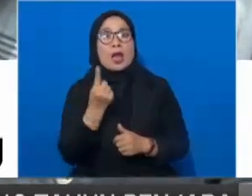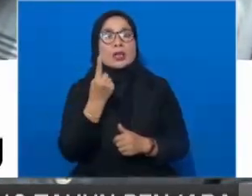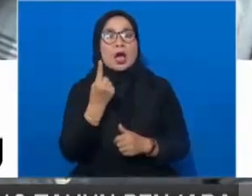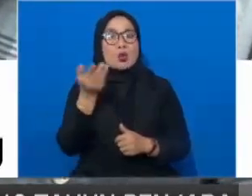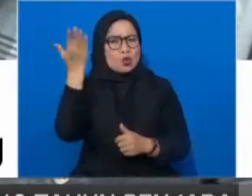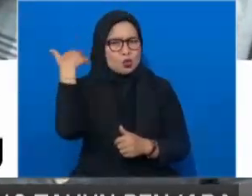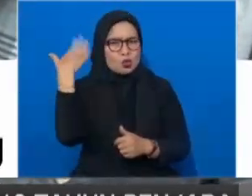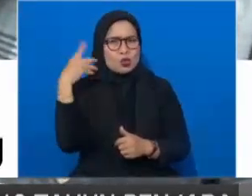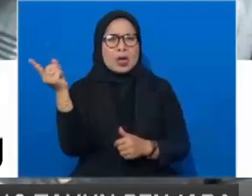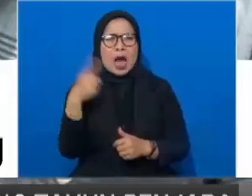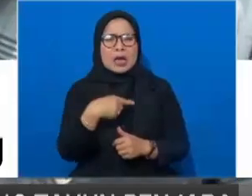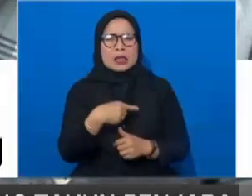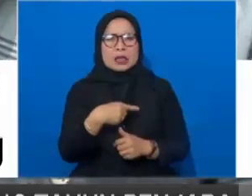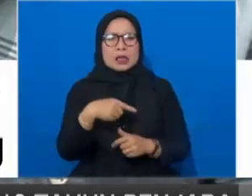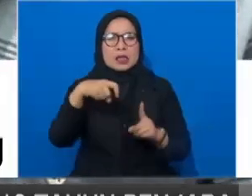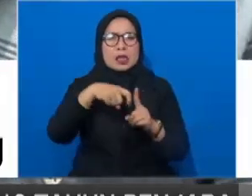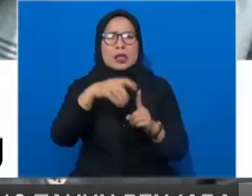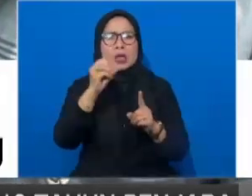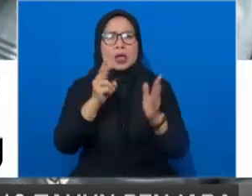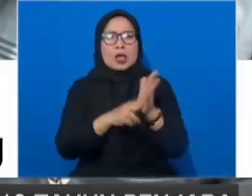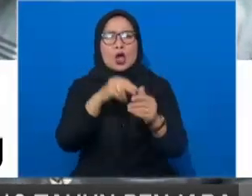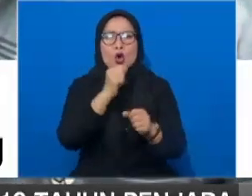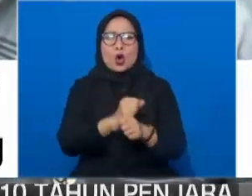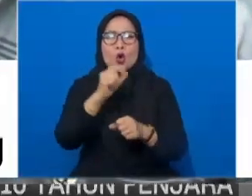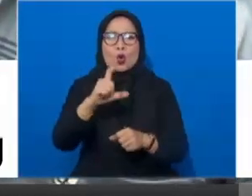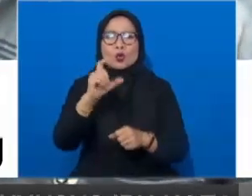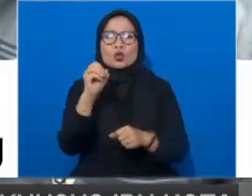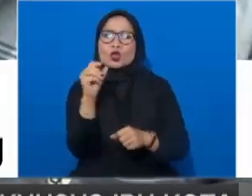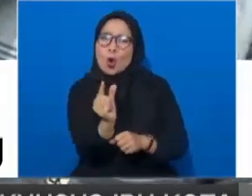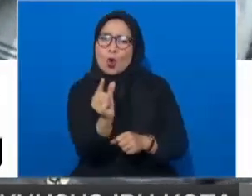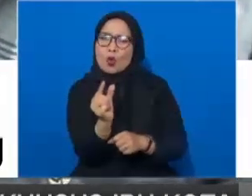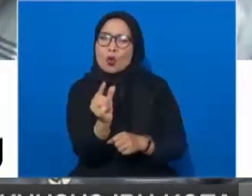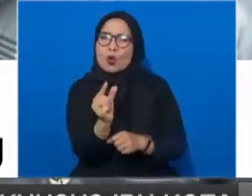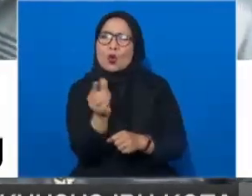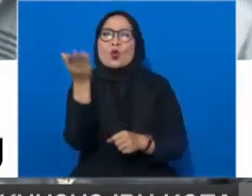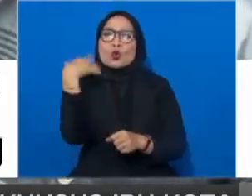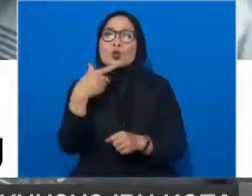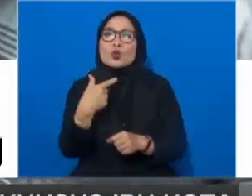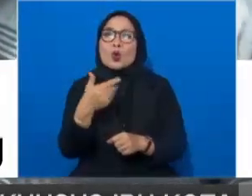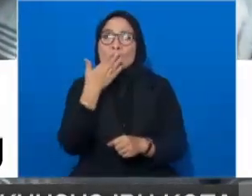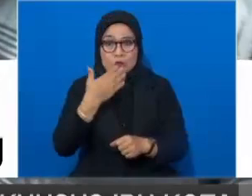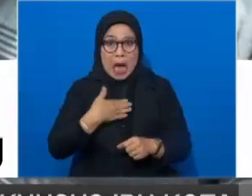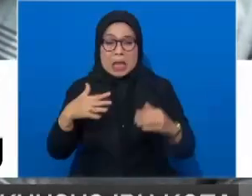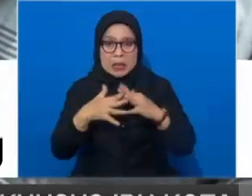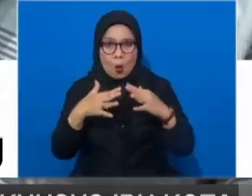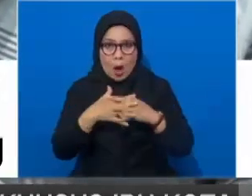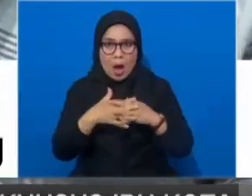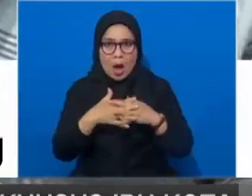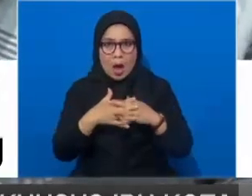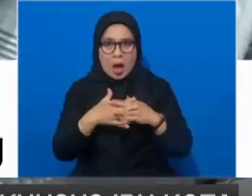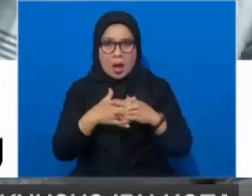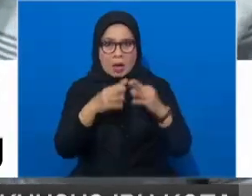Dari keturunan Kongco. Dari Kongco tuh udah ada sawah. Jadi dari Kongco